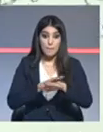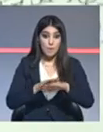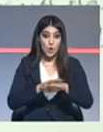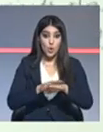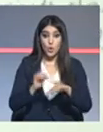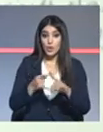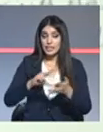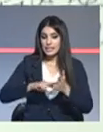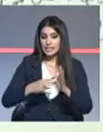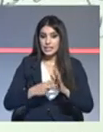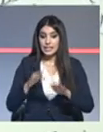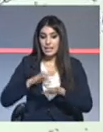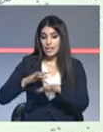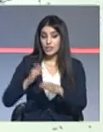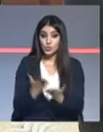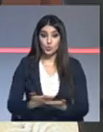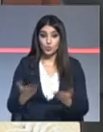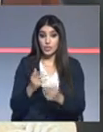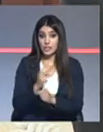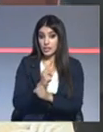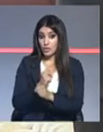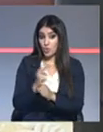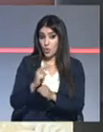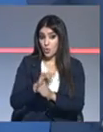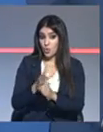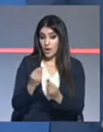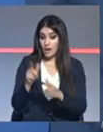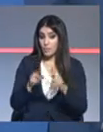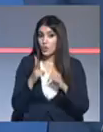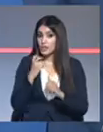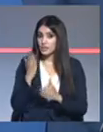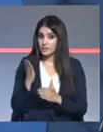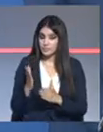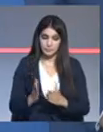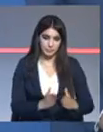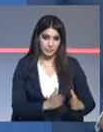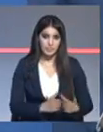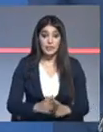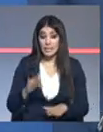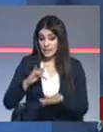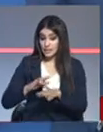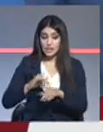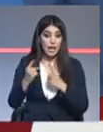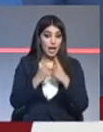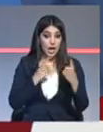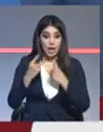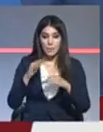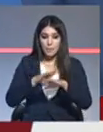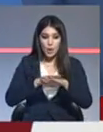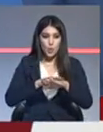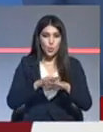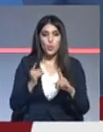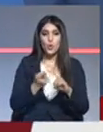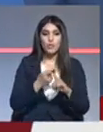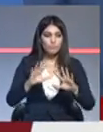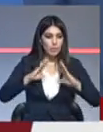تجاوز تاثيرات سائحه كورونا على المواطنين قد تطرقنا معا الى التحديات التي تواجه